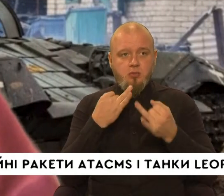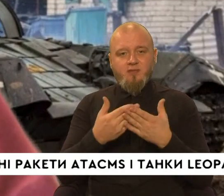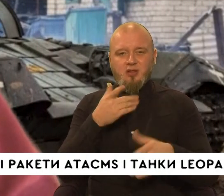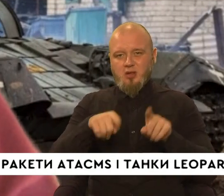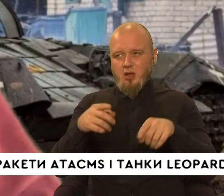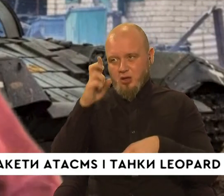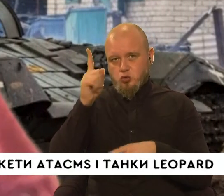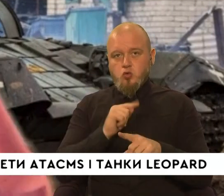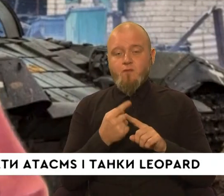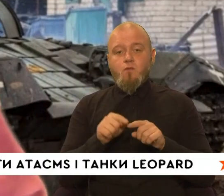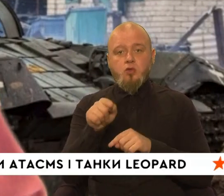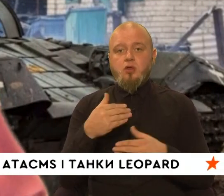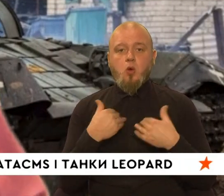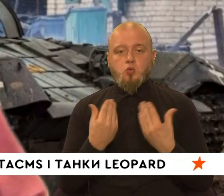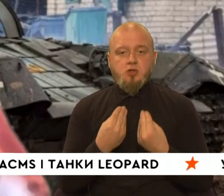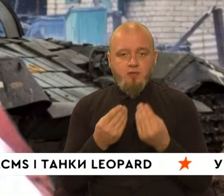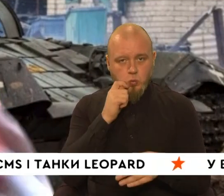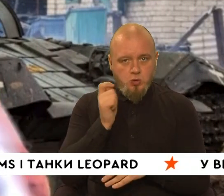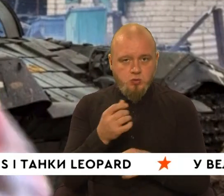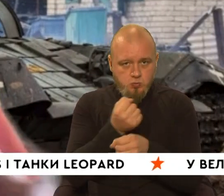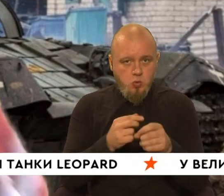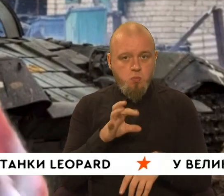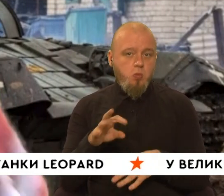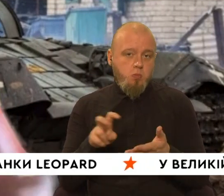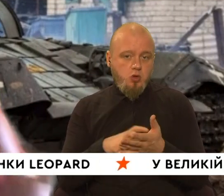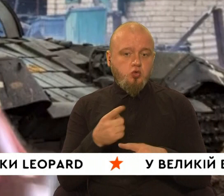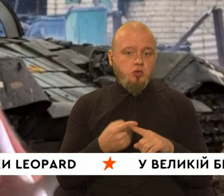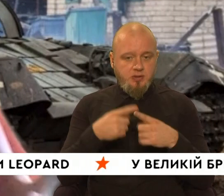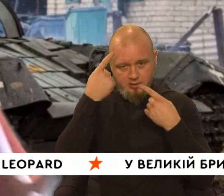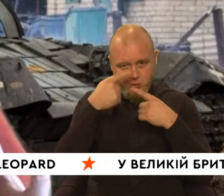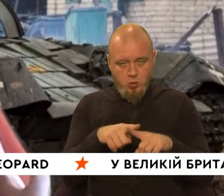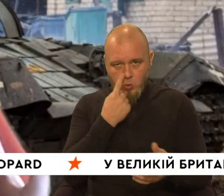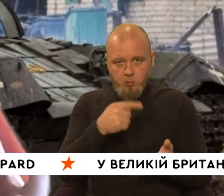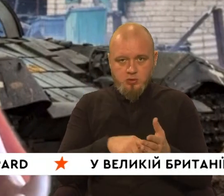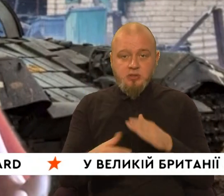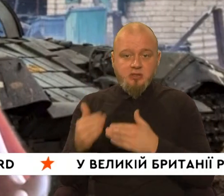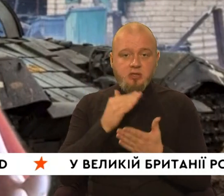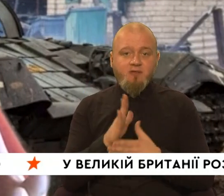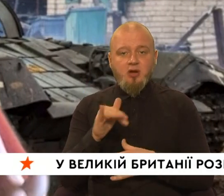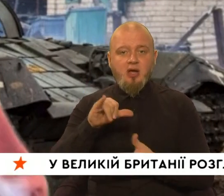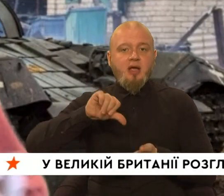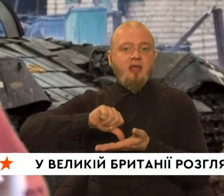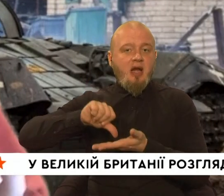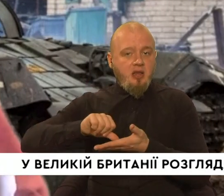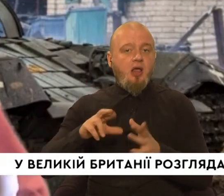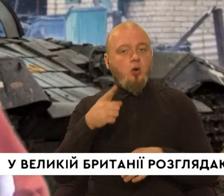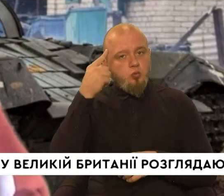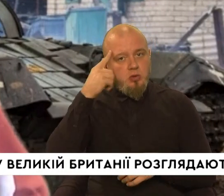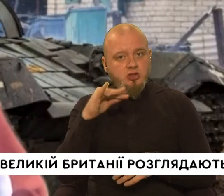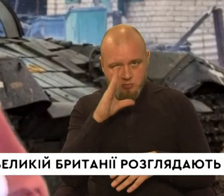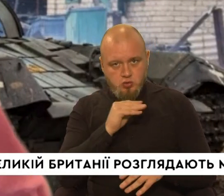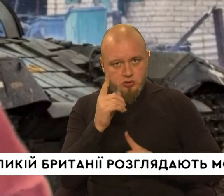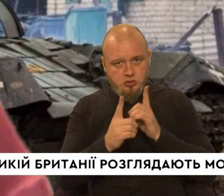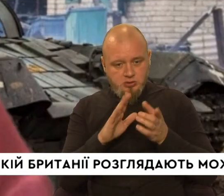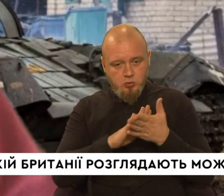деяких країн, що вони не хочуть давати Україні зброю, бо бояться, що ці технології опиняться зрештою в Ірані. Як думаєте, чи може